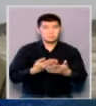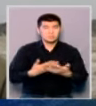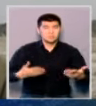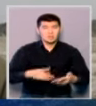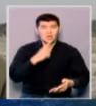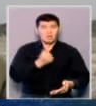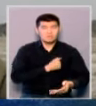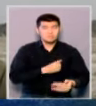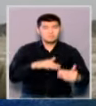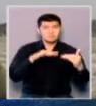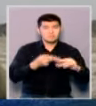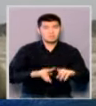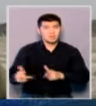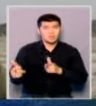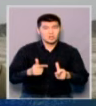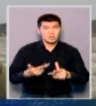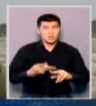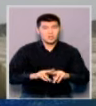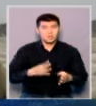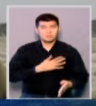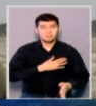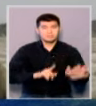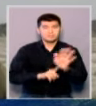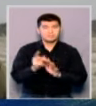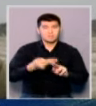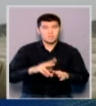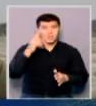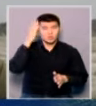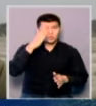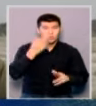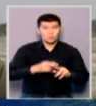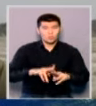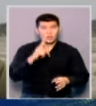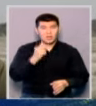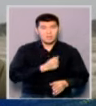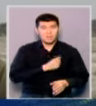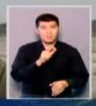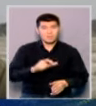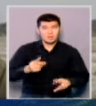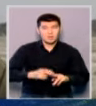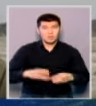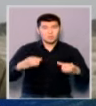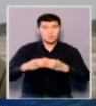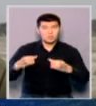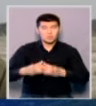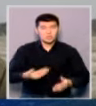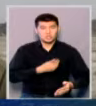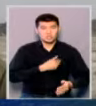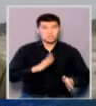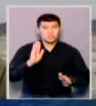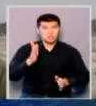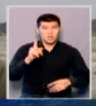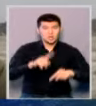боевой подготовки и готовимся к принятию присяги. Думаю, у многих парней, кто в нашей команде, есть огромное желание